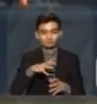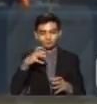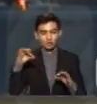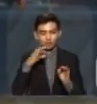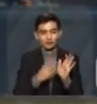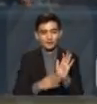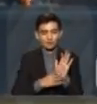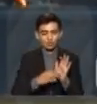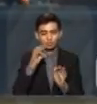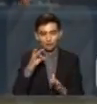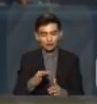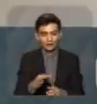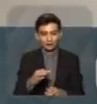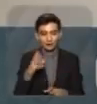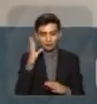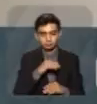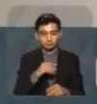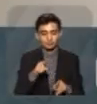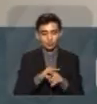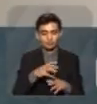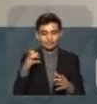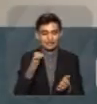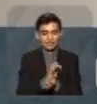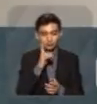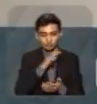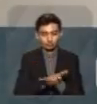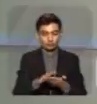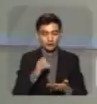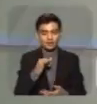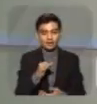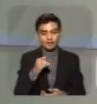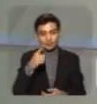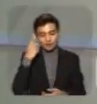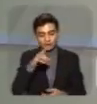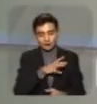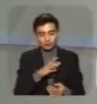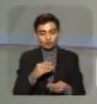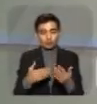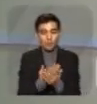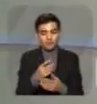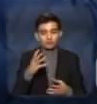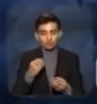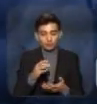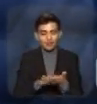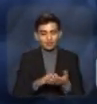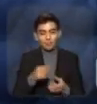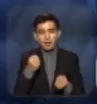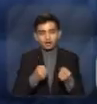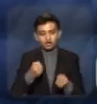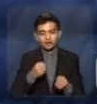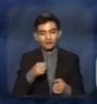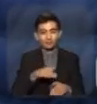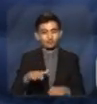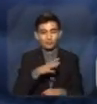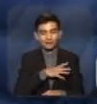на 90 с лишним процентов. Сейчас Николай Кузьмин загорелся идеей приспособить новое устройство на автомобиле, работающий